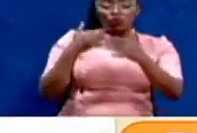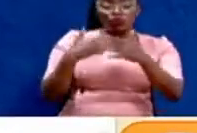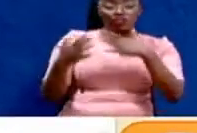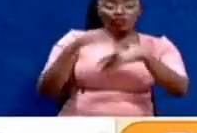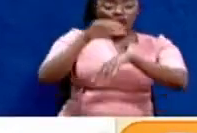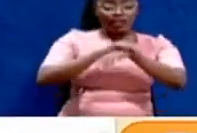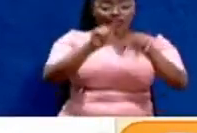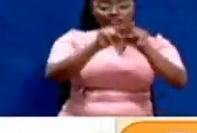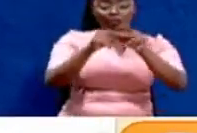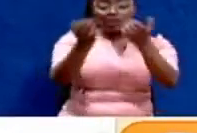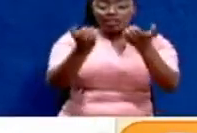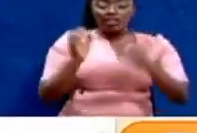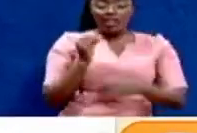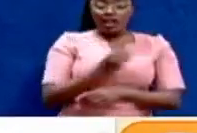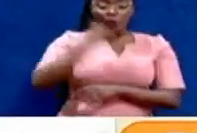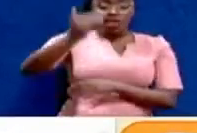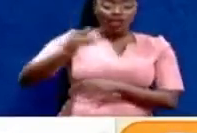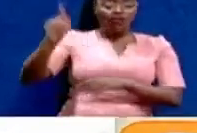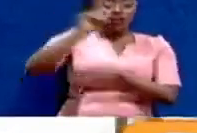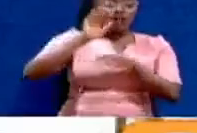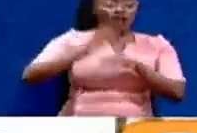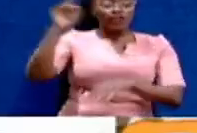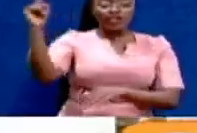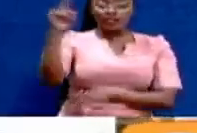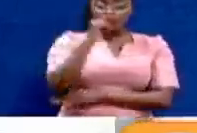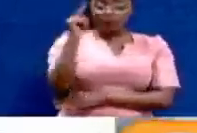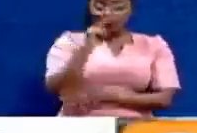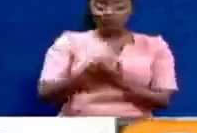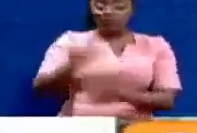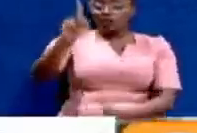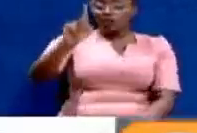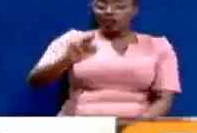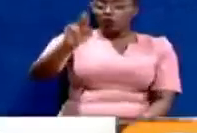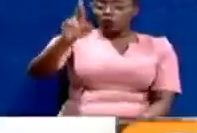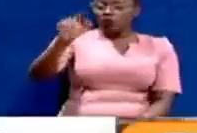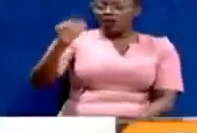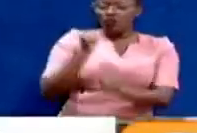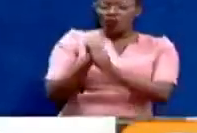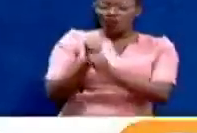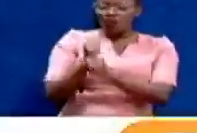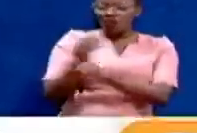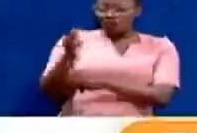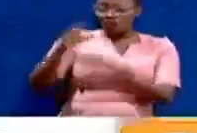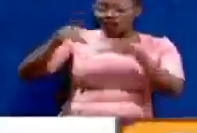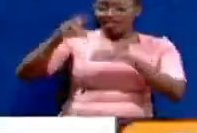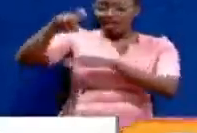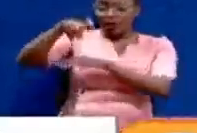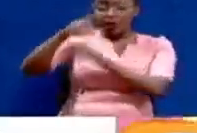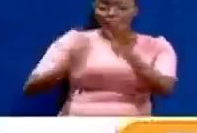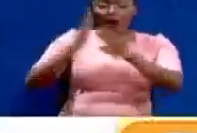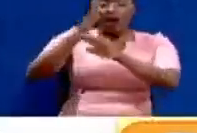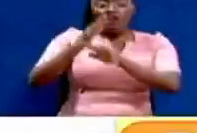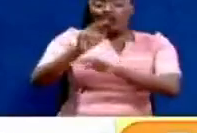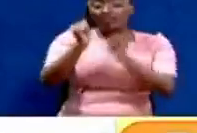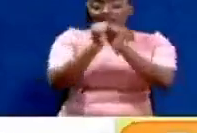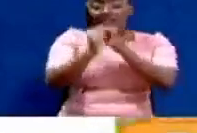Kwa hivyo hata katika mahitaji yetu ya kila siku tumeadhirika. Kuria has been at Gikomba Market for more than 10 years. According to him, he